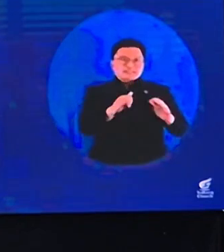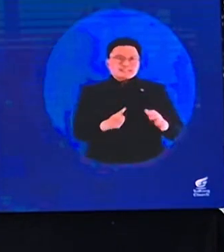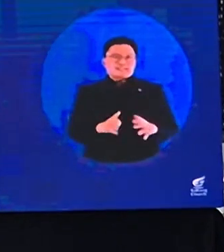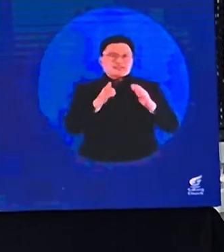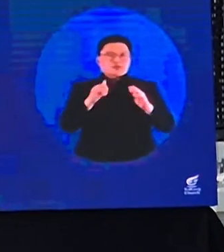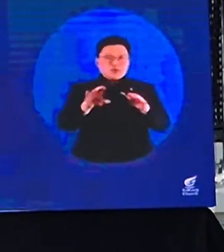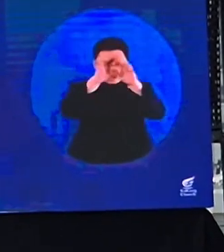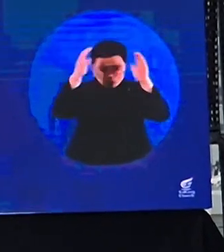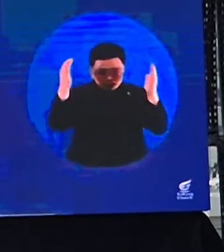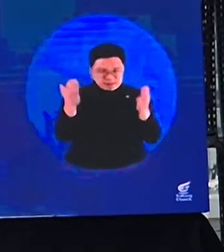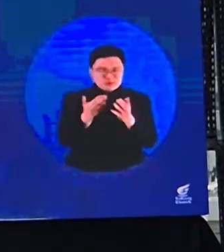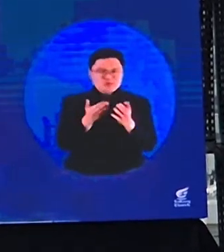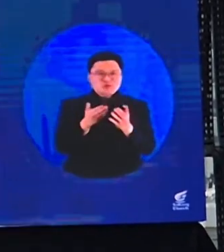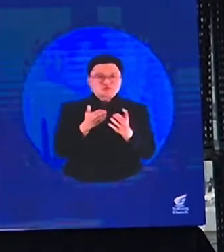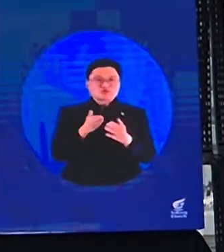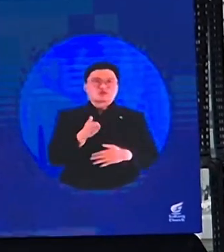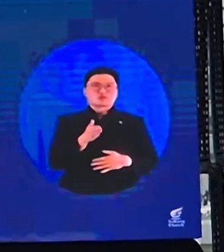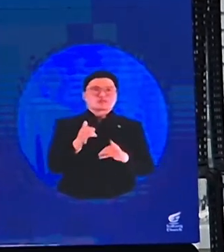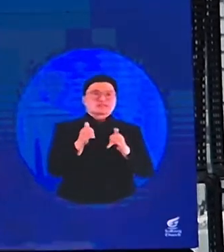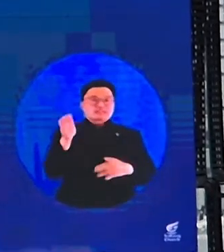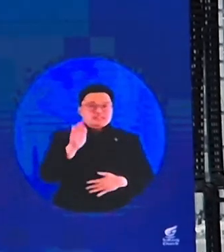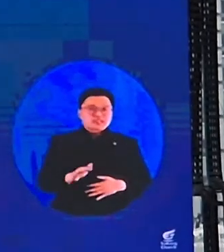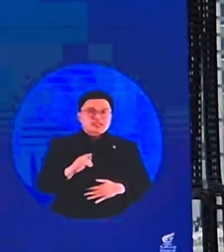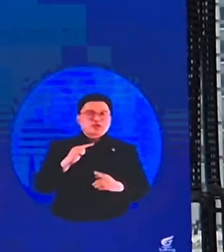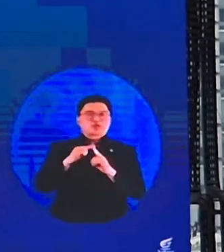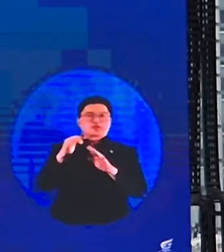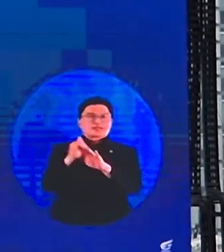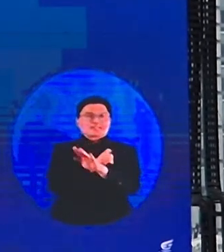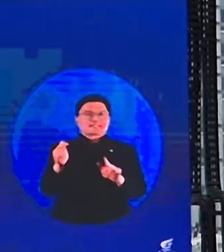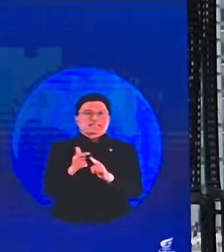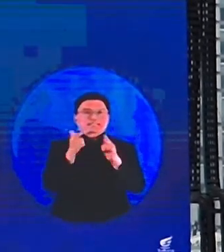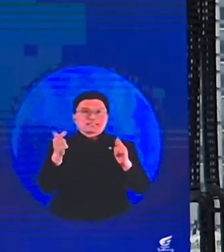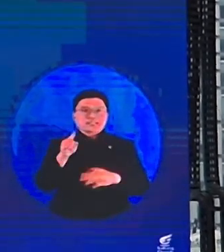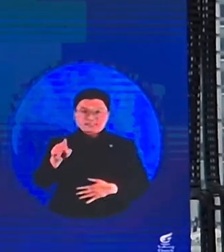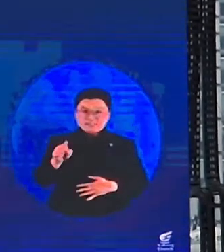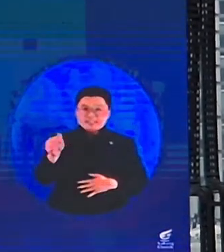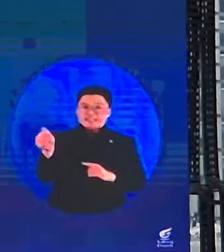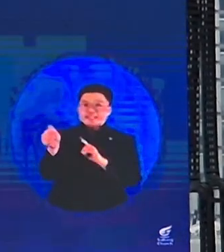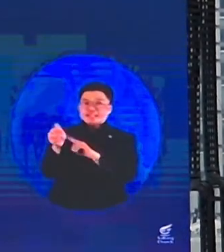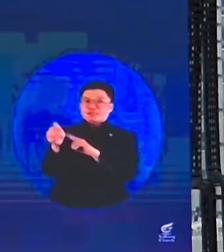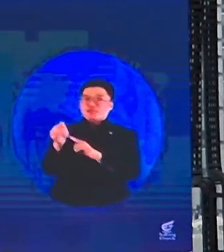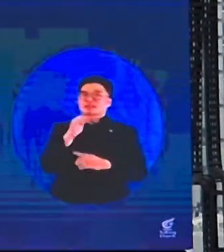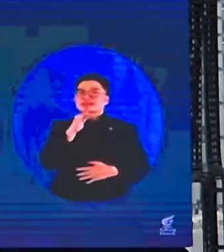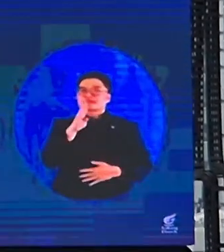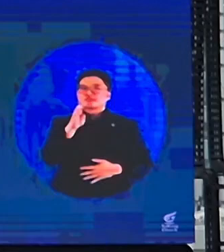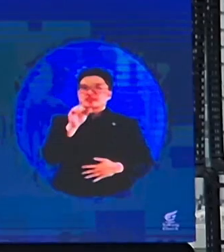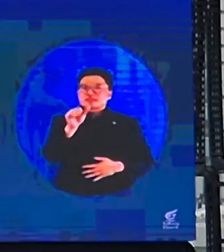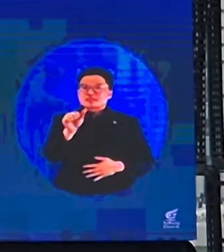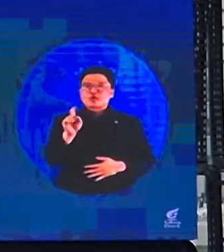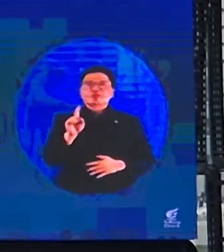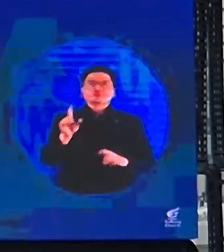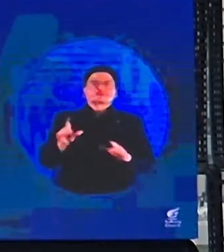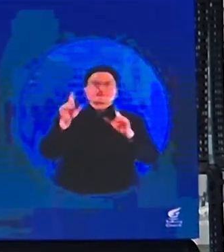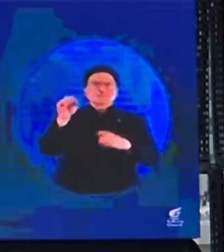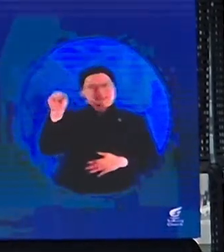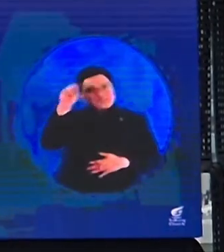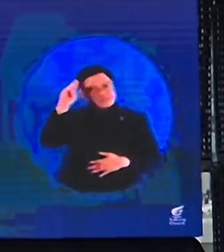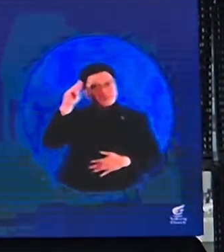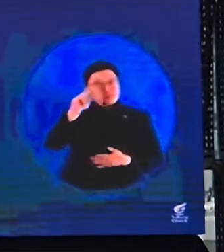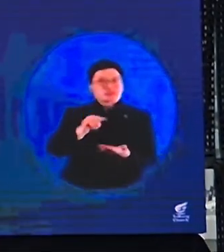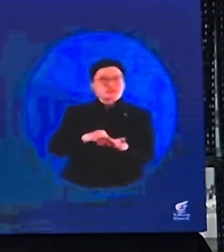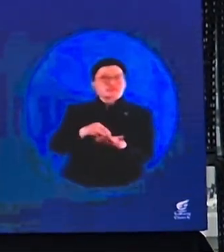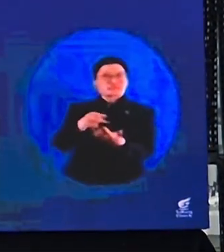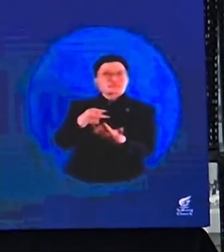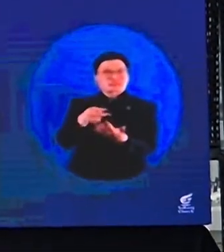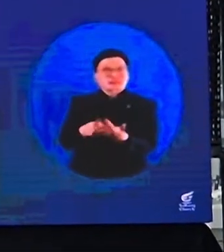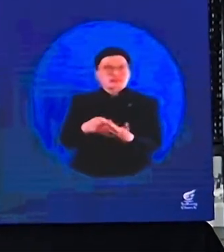완전주의자였어요. 하지만 교회를 나가지 않았습니다. 이 남편이 45살이던 어느 날 갑자기